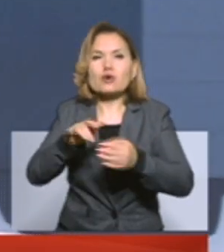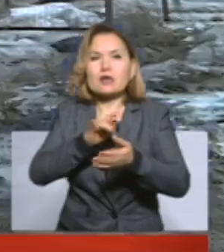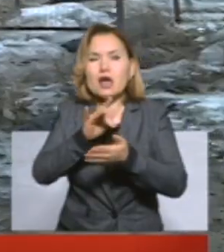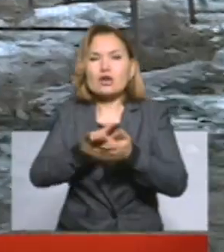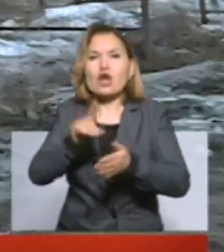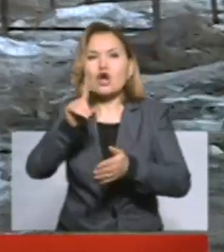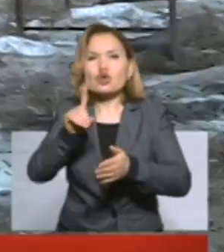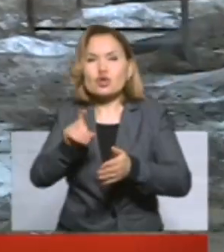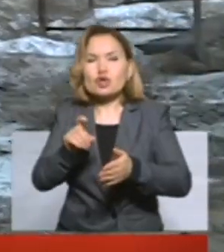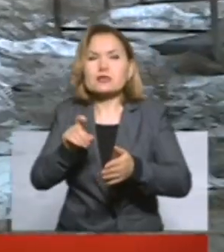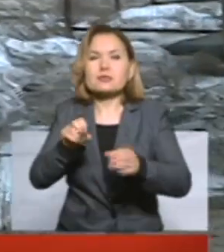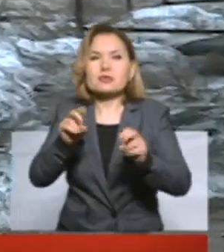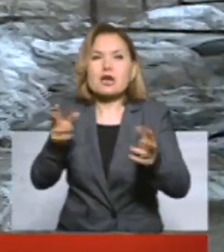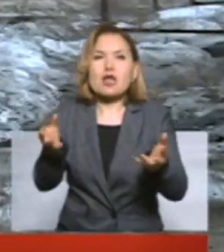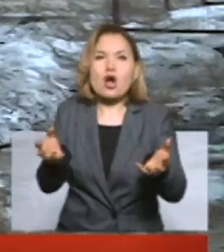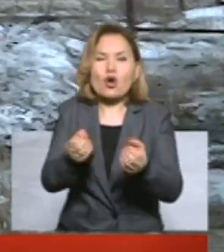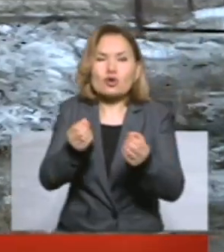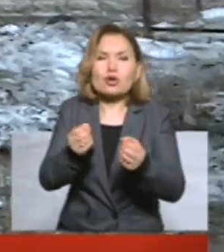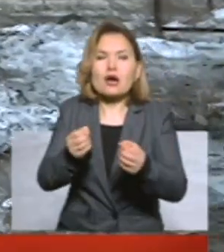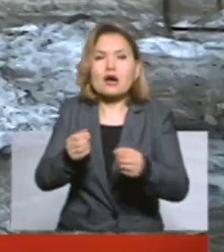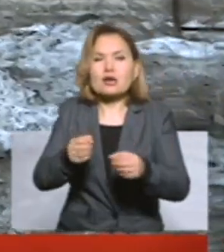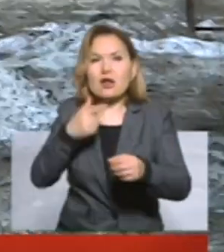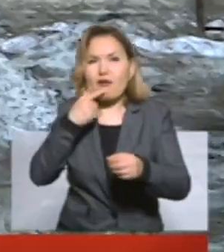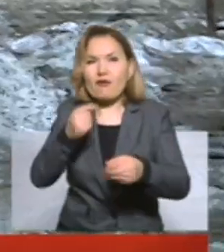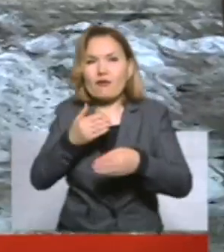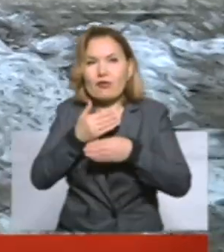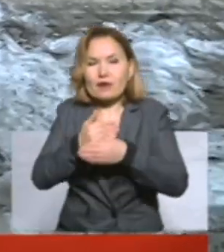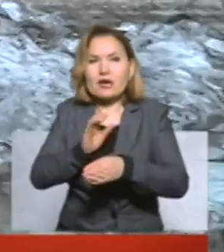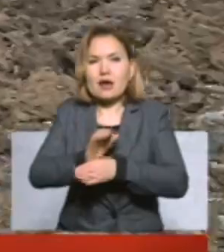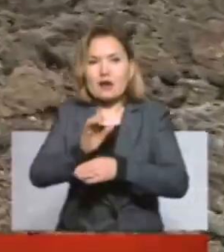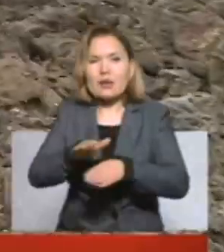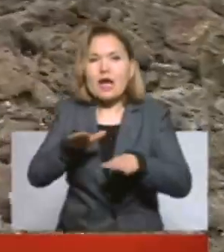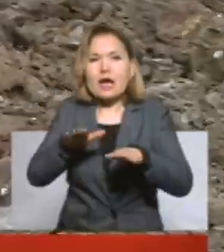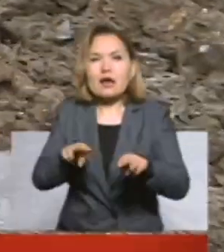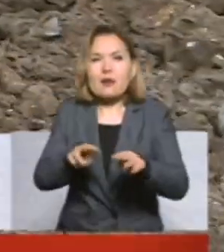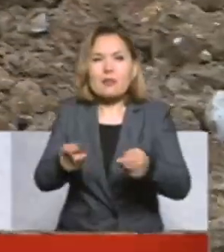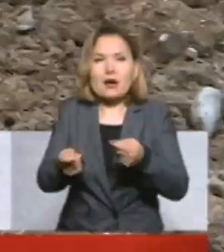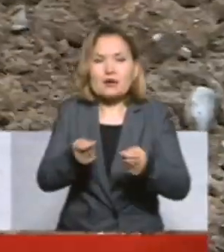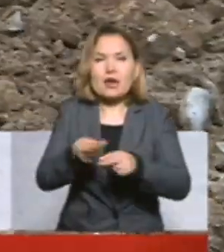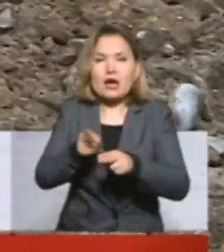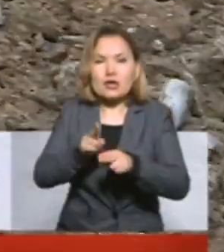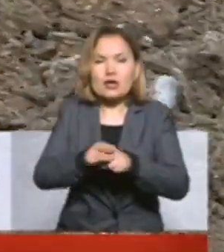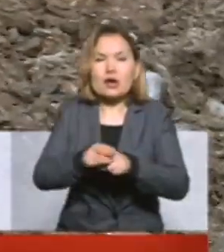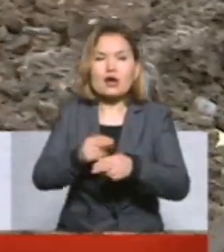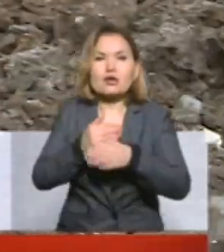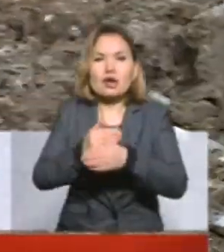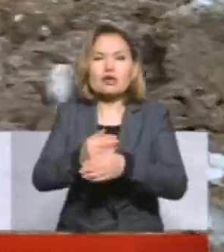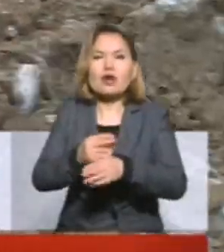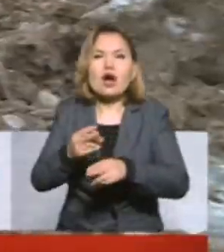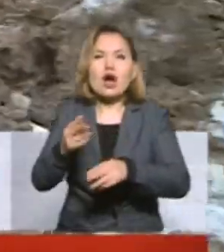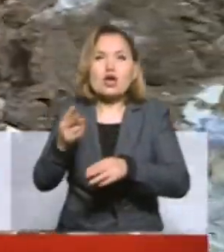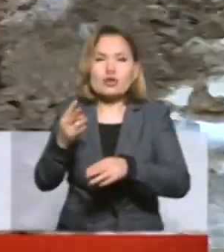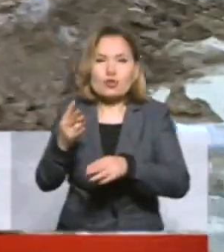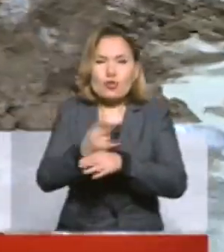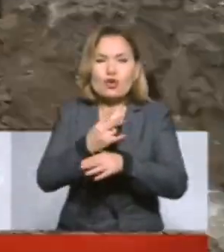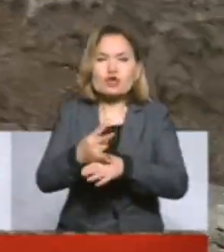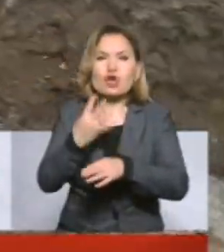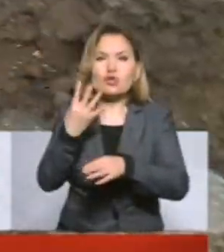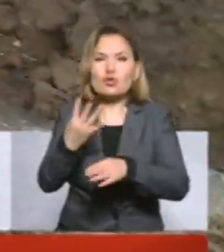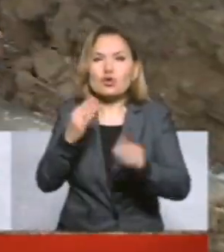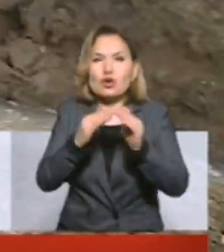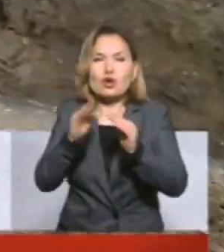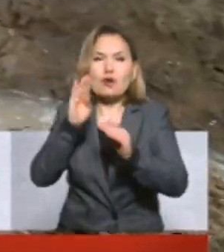аса құтқарушы мен 35 бірлік техника көмекке келді. Жергілікті билік түн ортасында 4 үйдің ішін су басып кеткенін